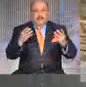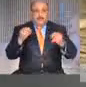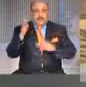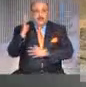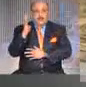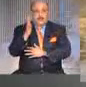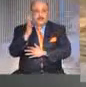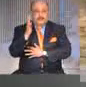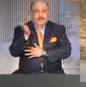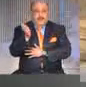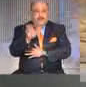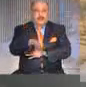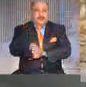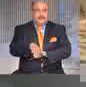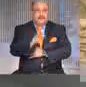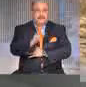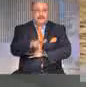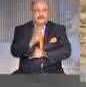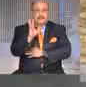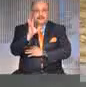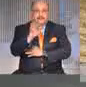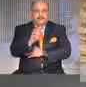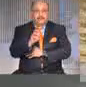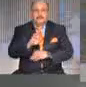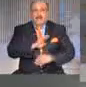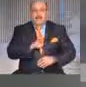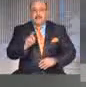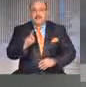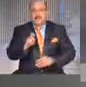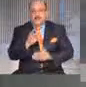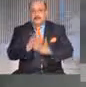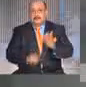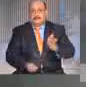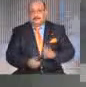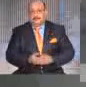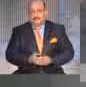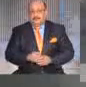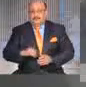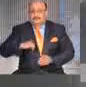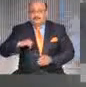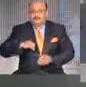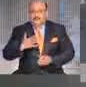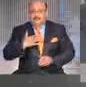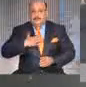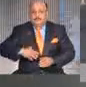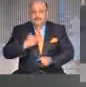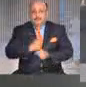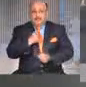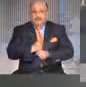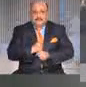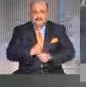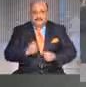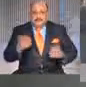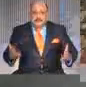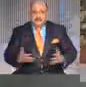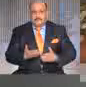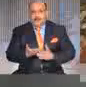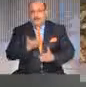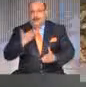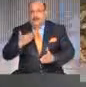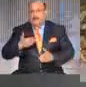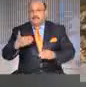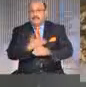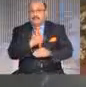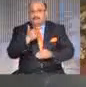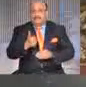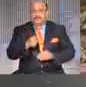في ولاية تطاوين، وفي لحظة واحدة تلاشى كل شيء وتحول الأخضر إلى اليابس. كنت